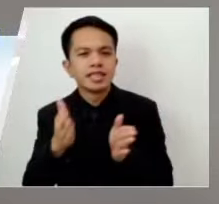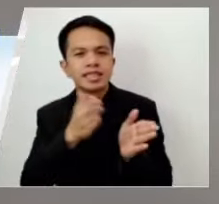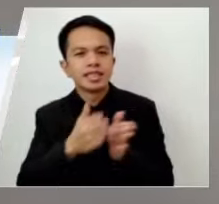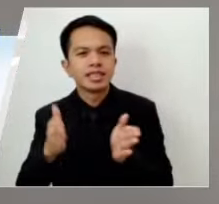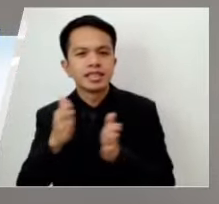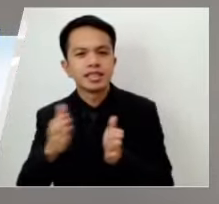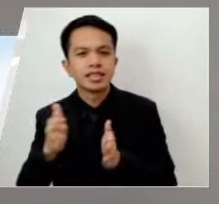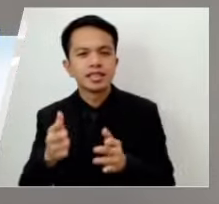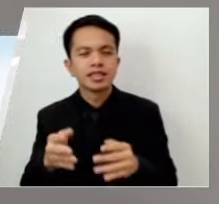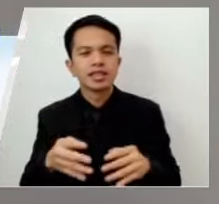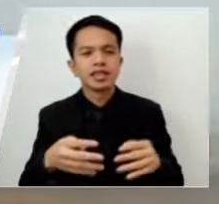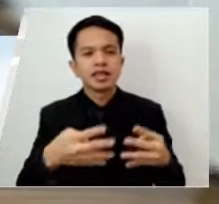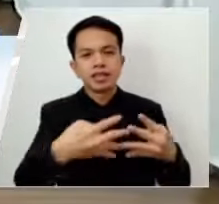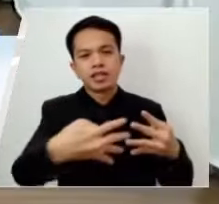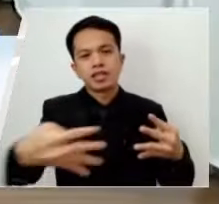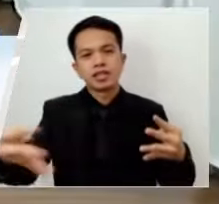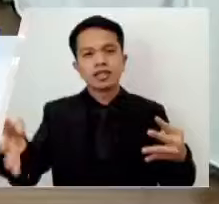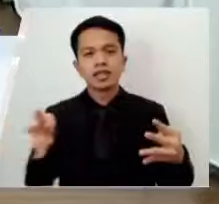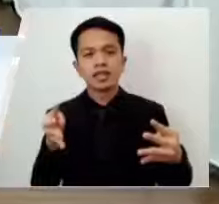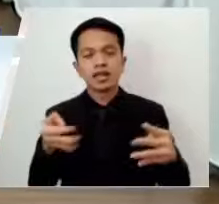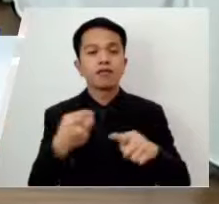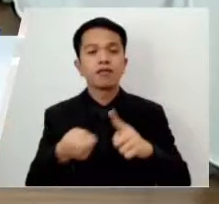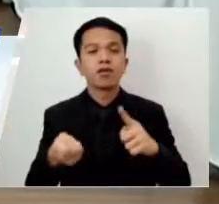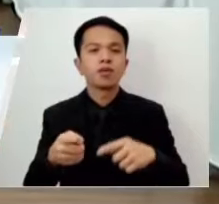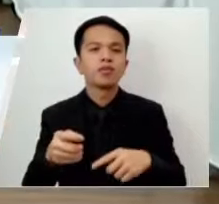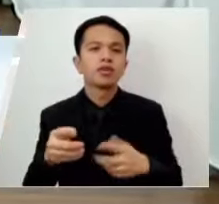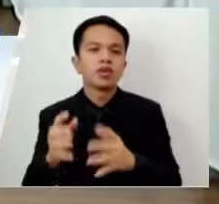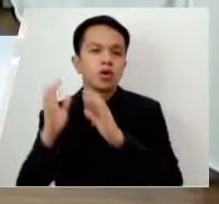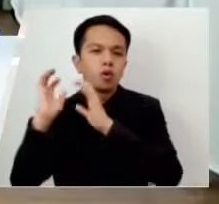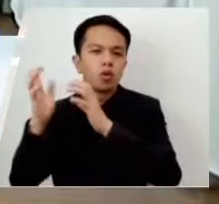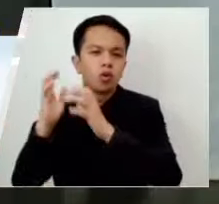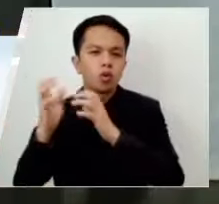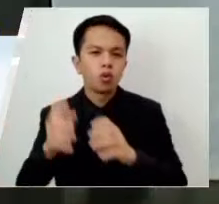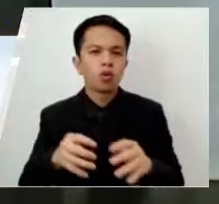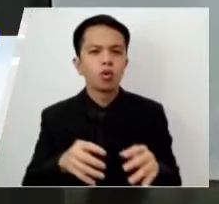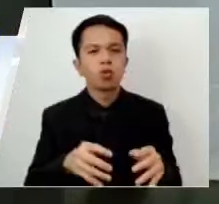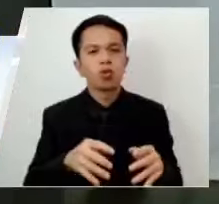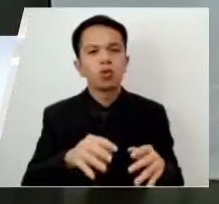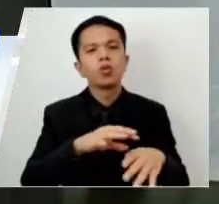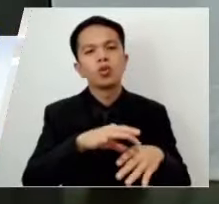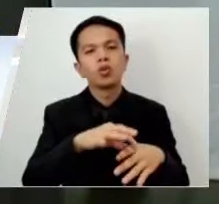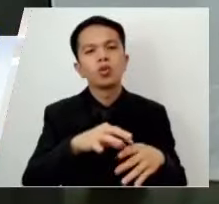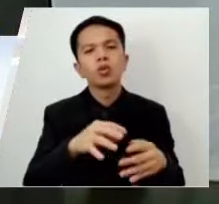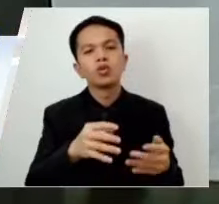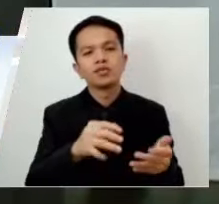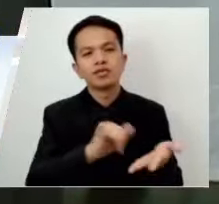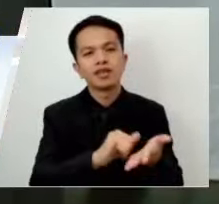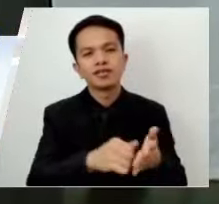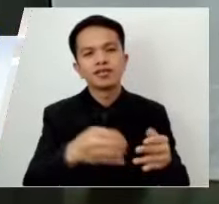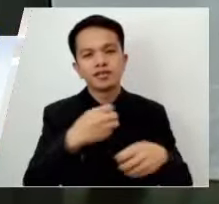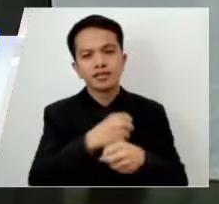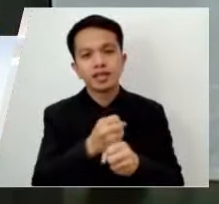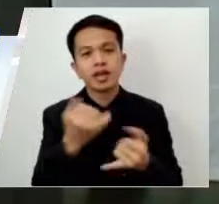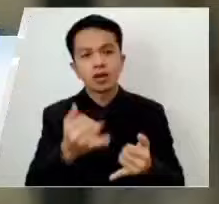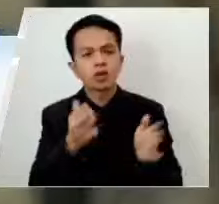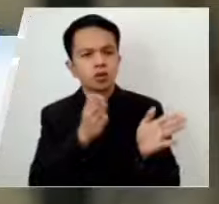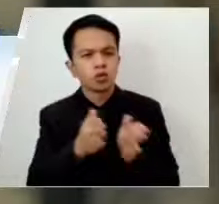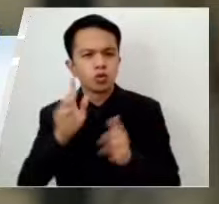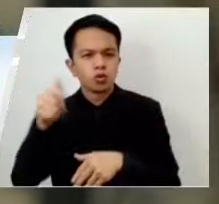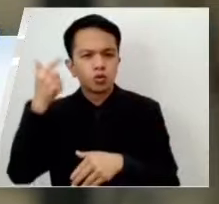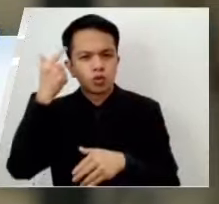sa balat ng nyog. Nagpulo kanina ang iba't ibang ahensya ng gobyerno at mga lokal na pamahalaan kaugnay ng pagtagas sa